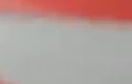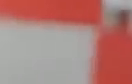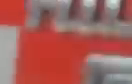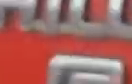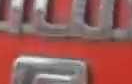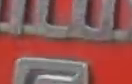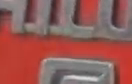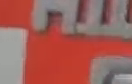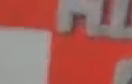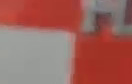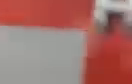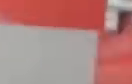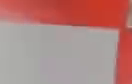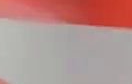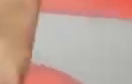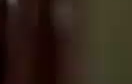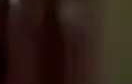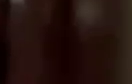Ingat!